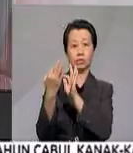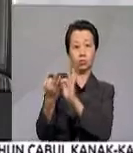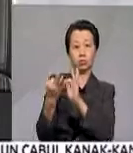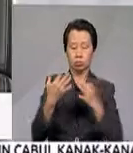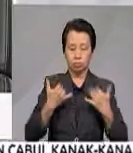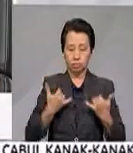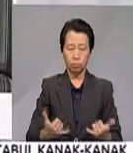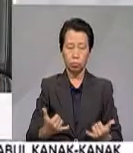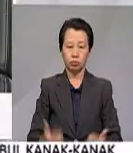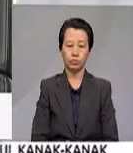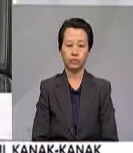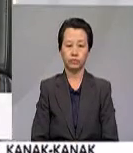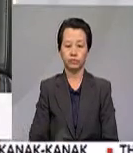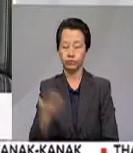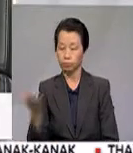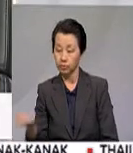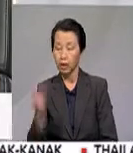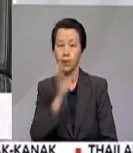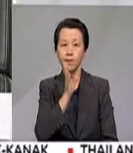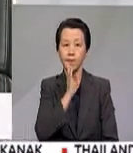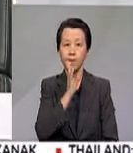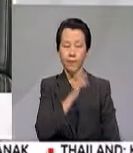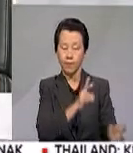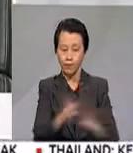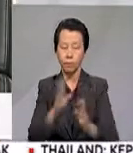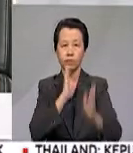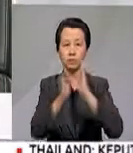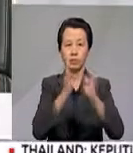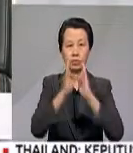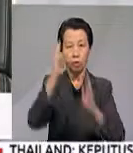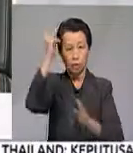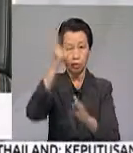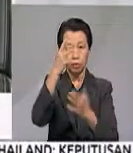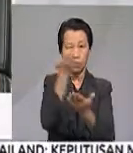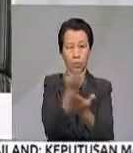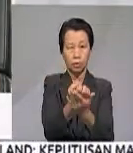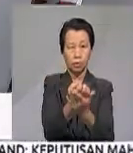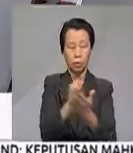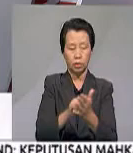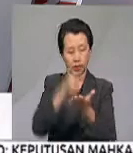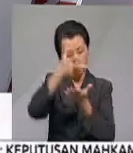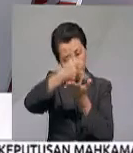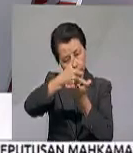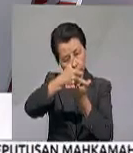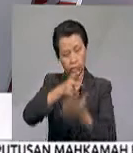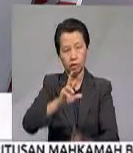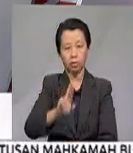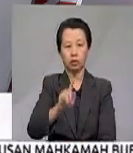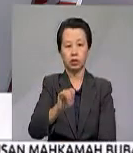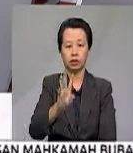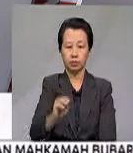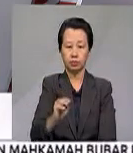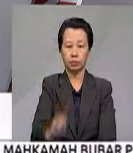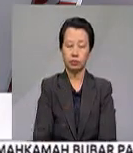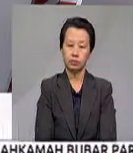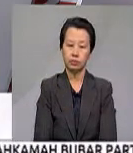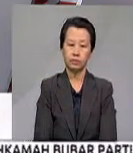buat masa ini Beliau berkata demikian dalam rancangan bicara politekonomi yang disiarkan di rtm